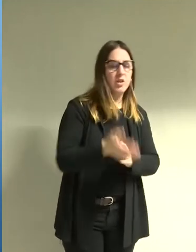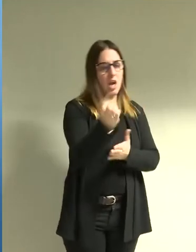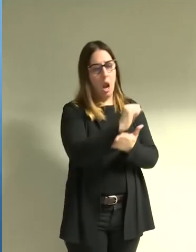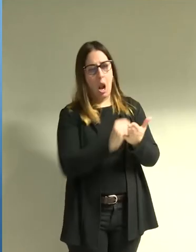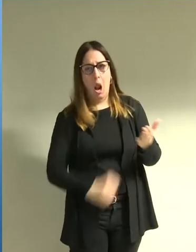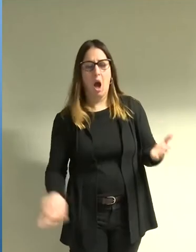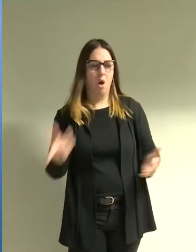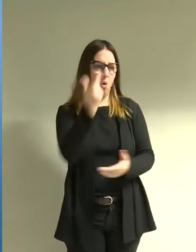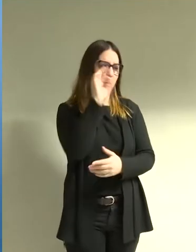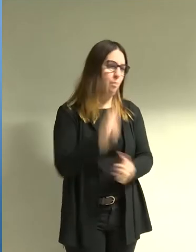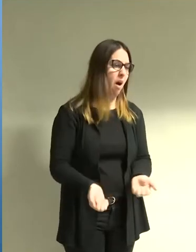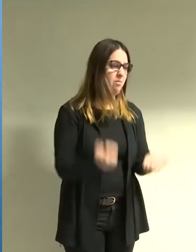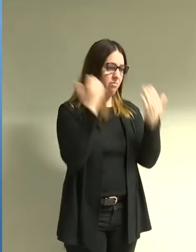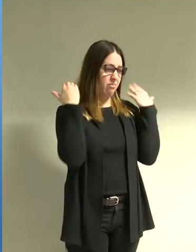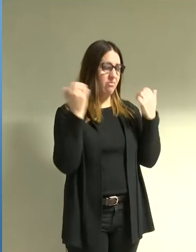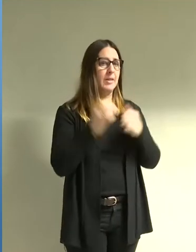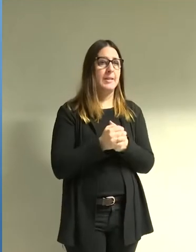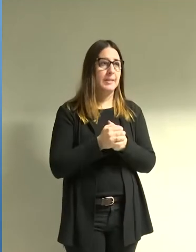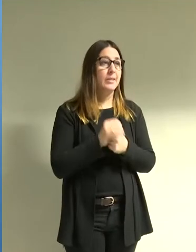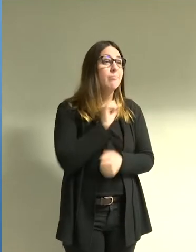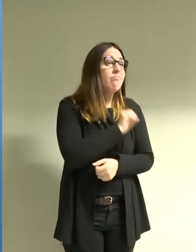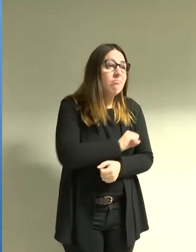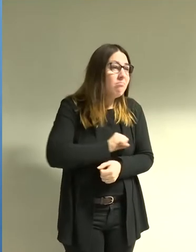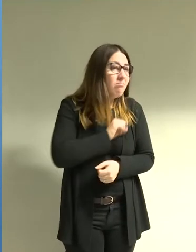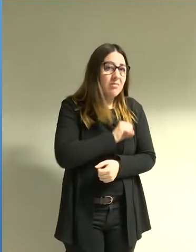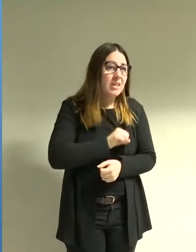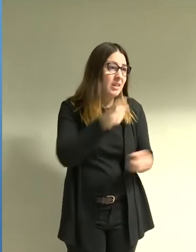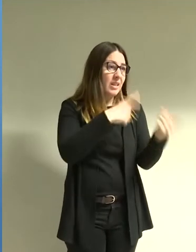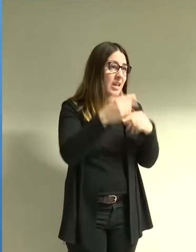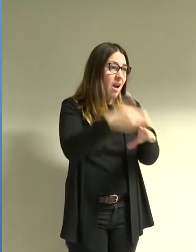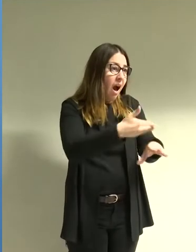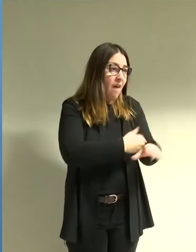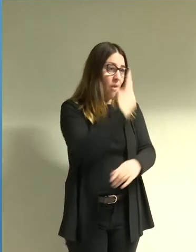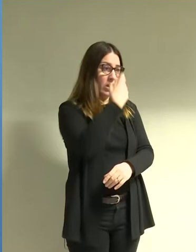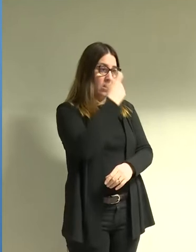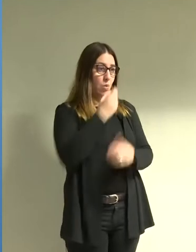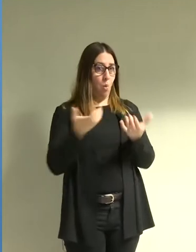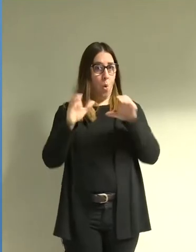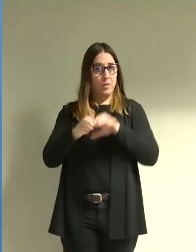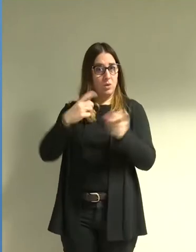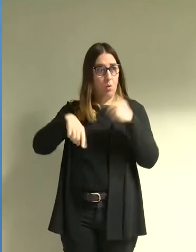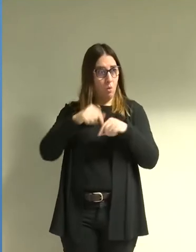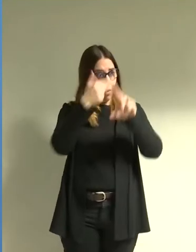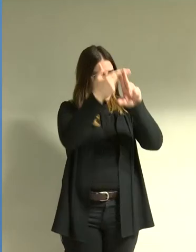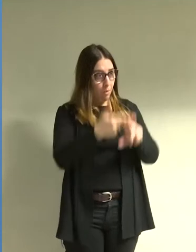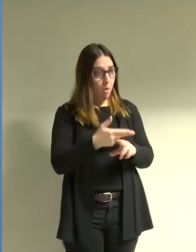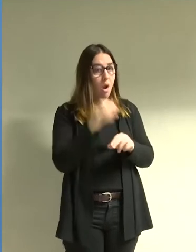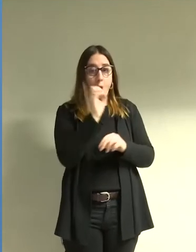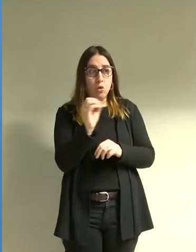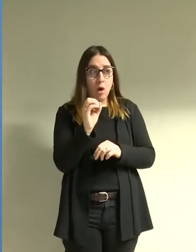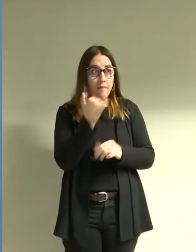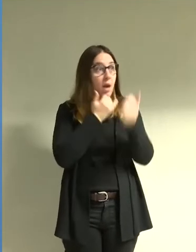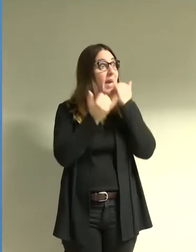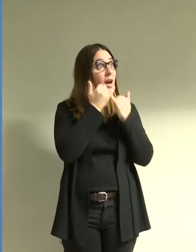la comprend pas je suis bien désolé que vous ne soyez pas venu me poser des questions en commission parce qu en fait j'aurais pu même corriger les fautes d'orthographe